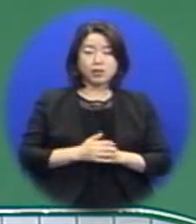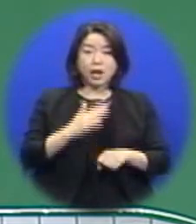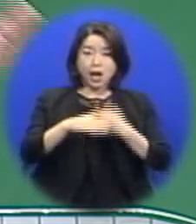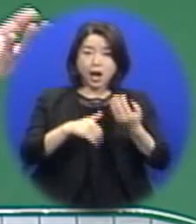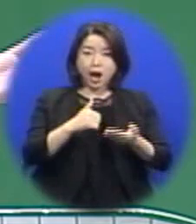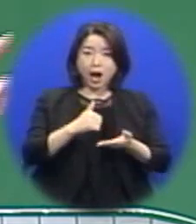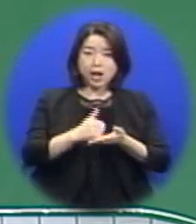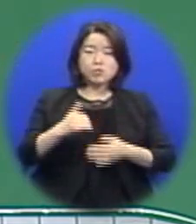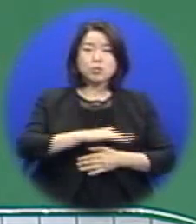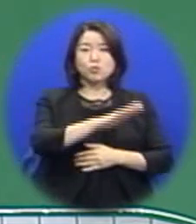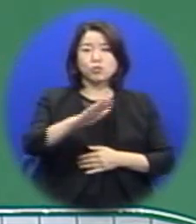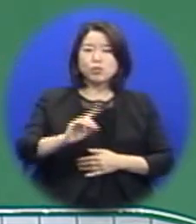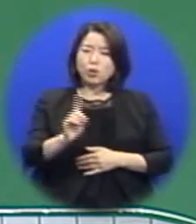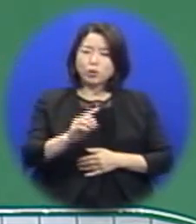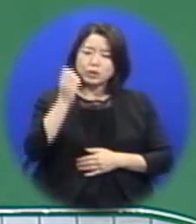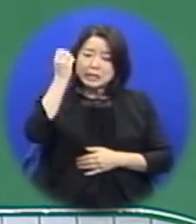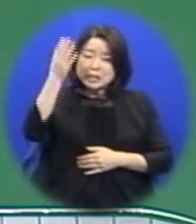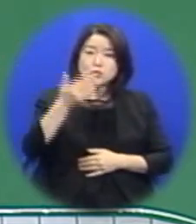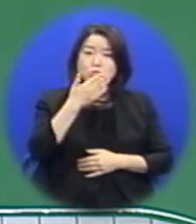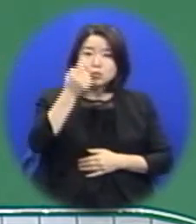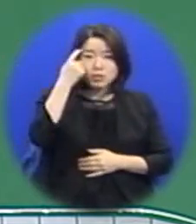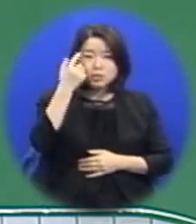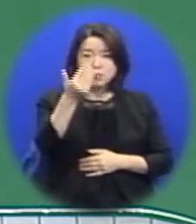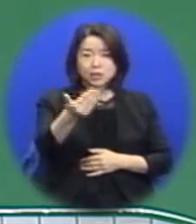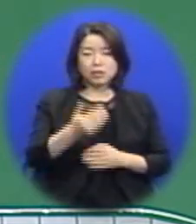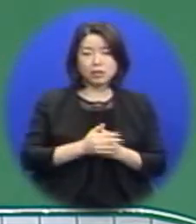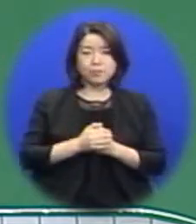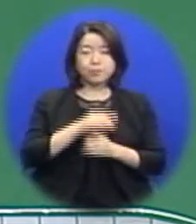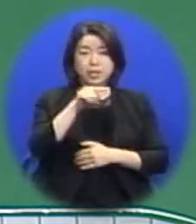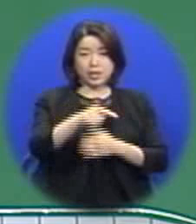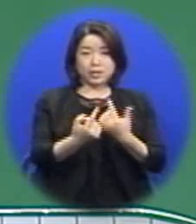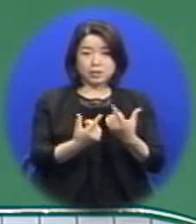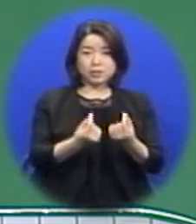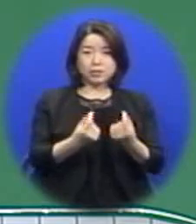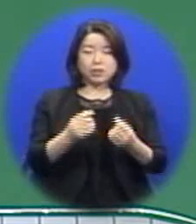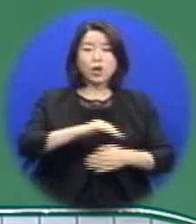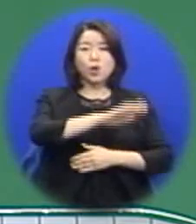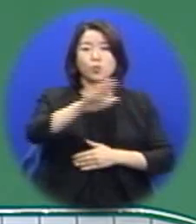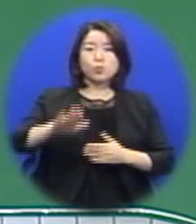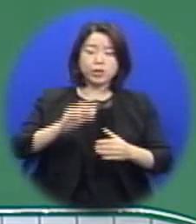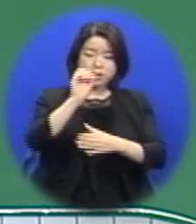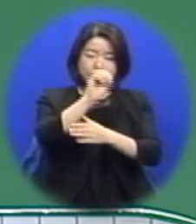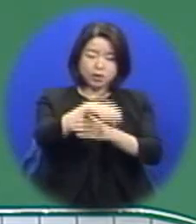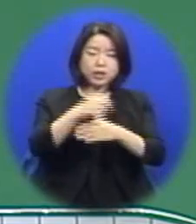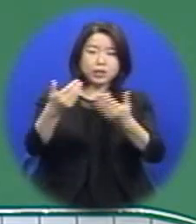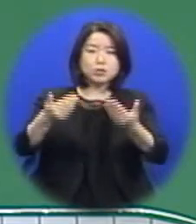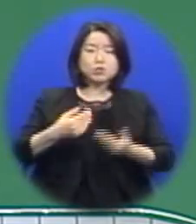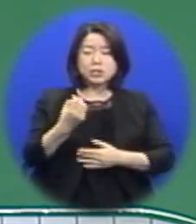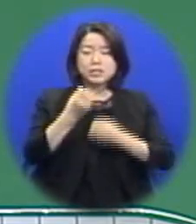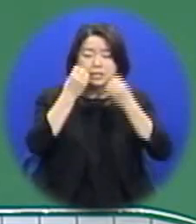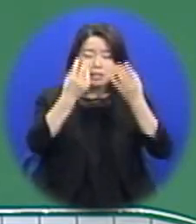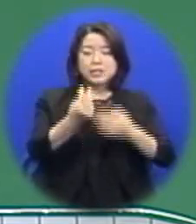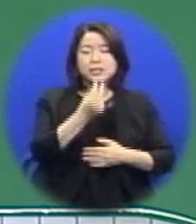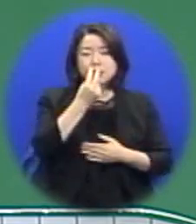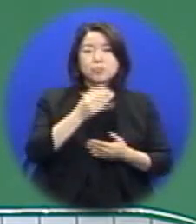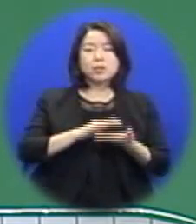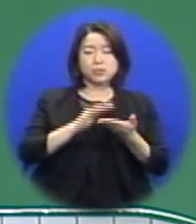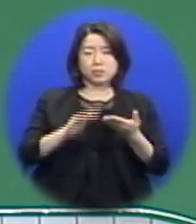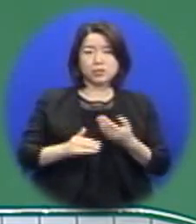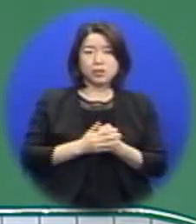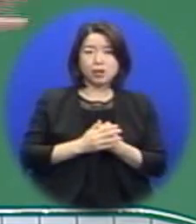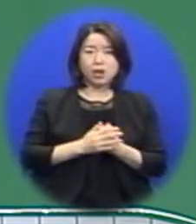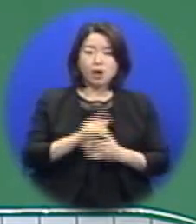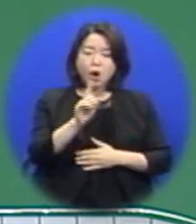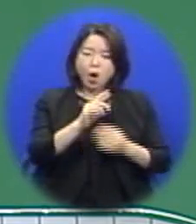하나님께서 우리를 어떻게 잊으시겠어요? 그렇게 우리에게 허락하신 새 생명인데 어떻게